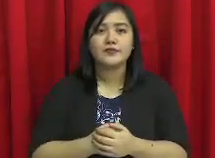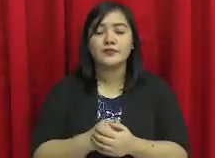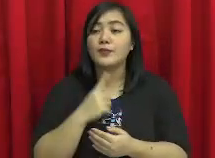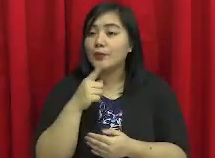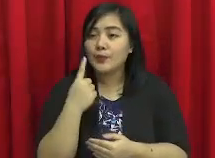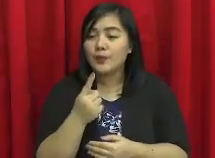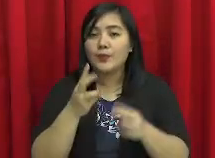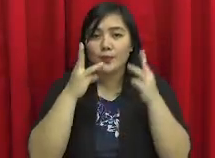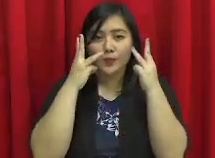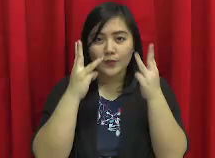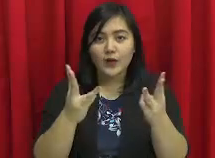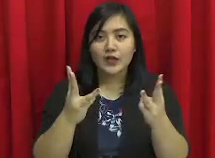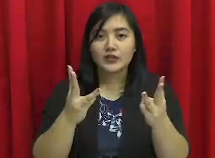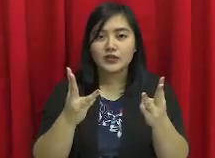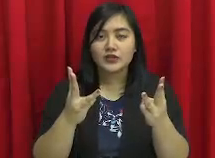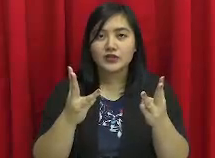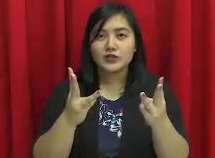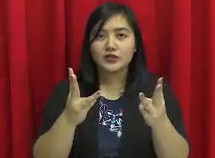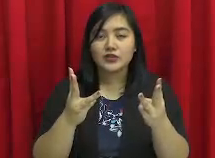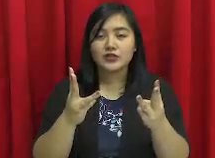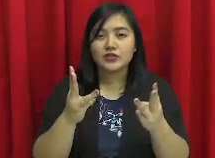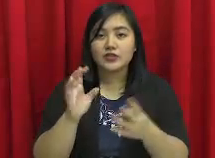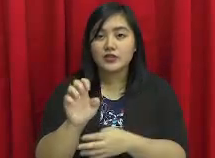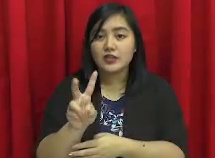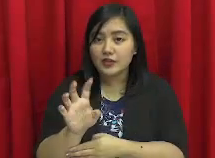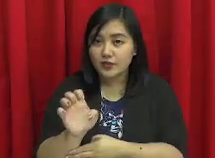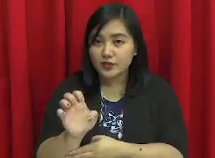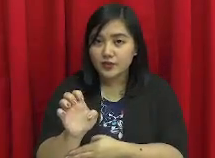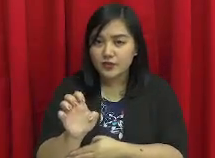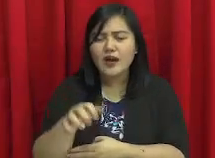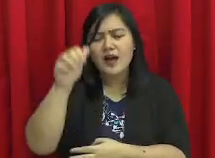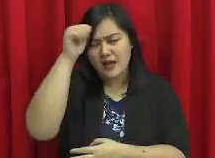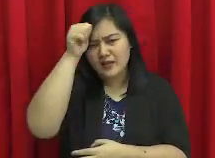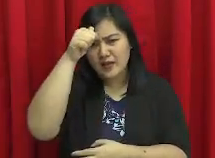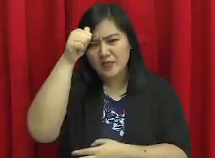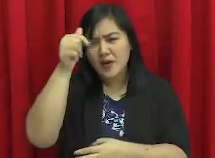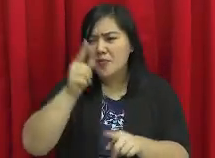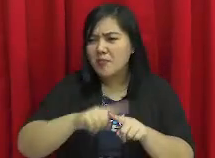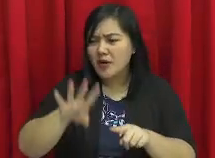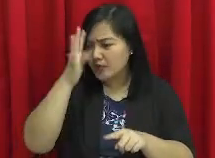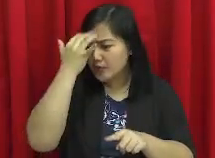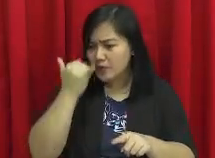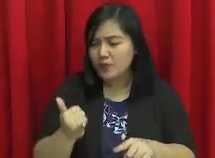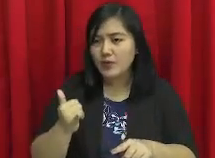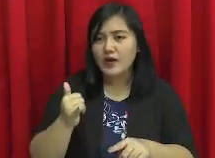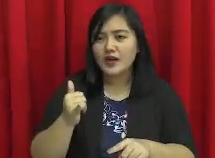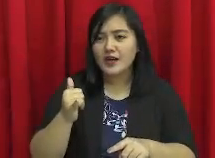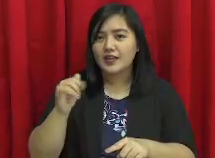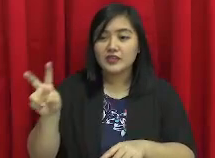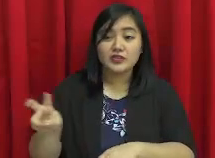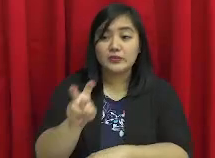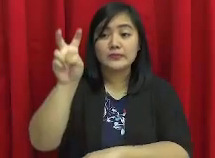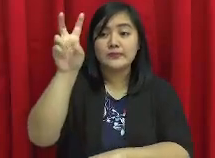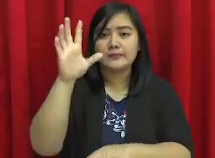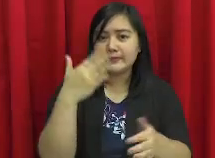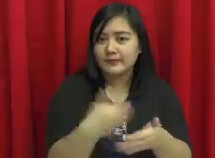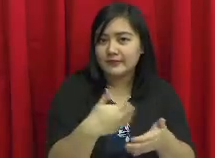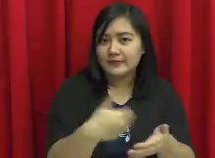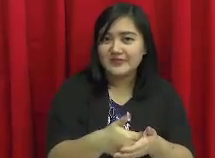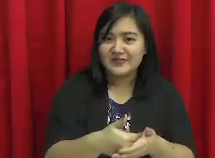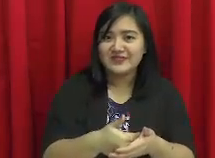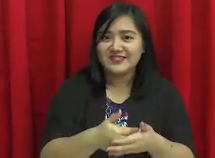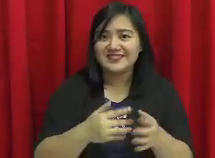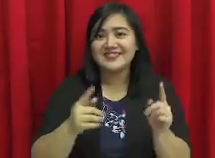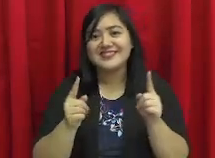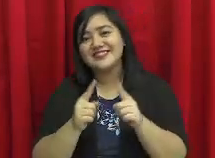watching over Eve? Si Adan. Pero bakit siya nalapitan ng serpent? Serpent. Sorry, with the defections of